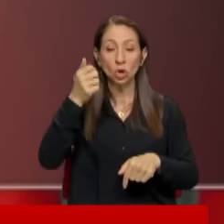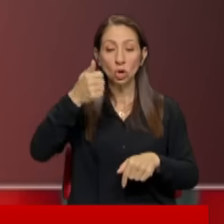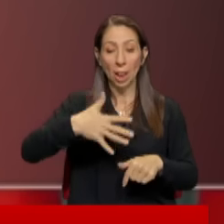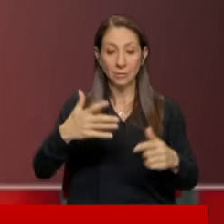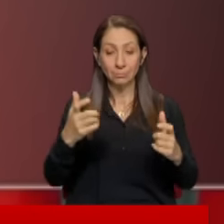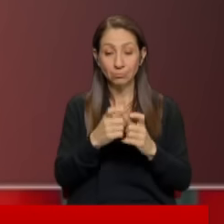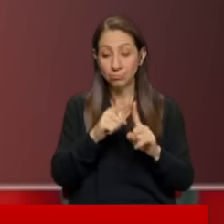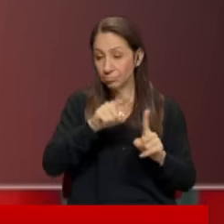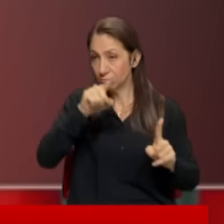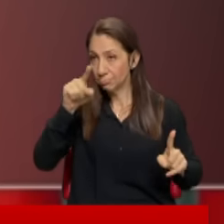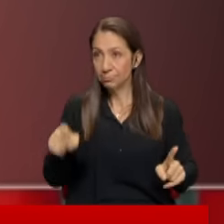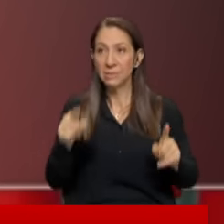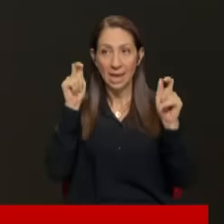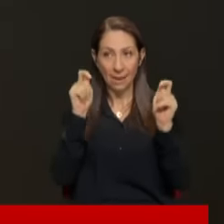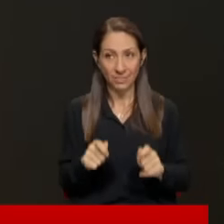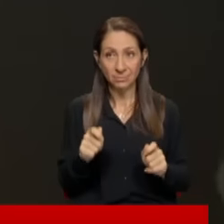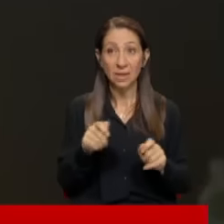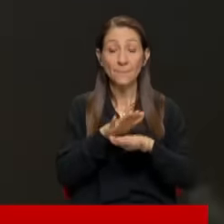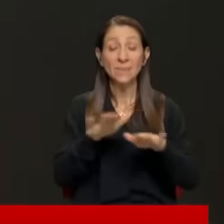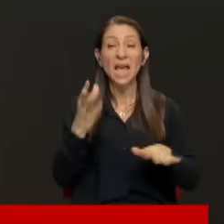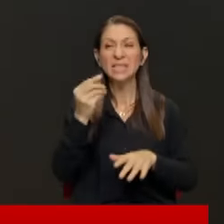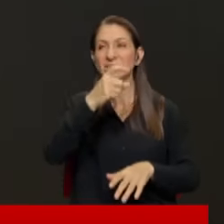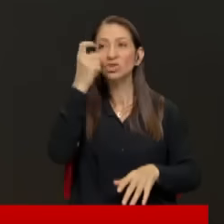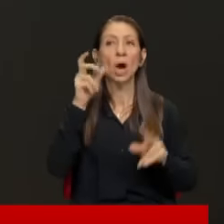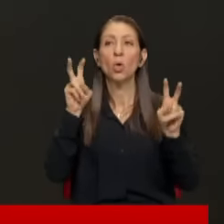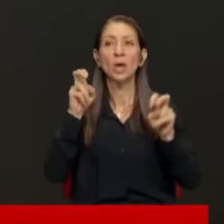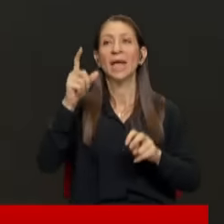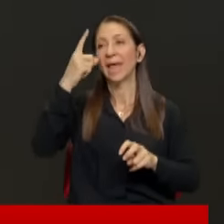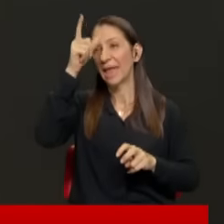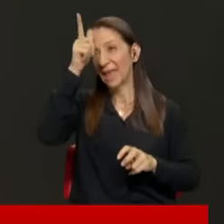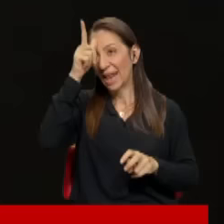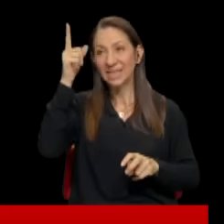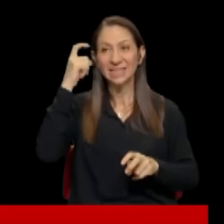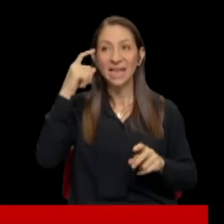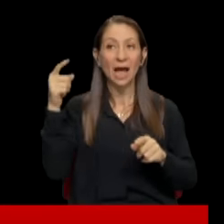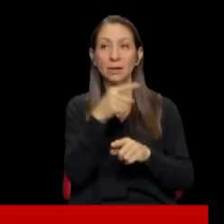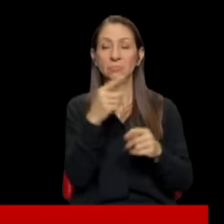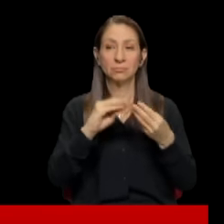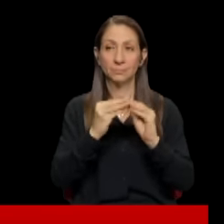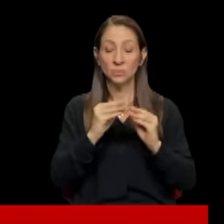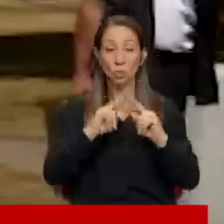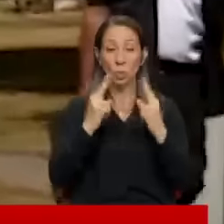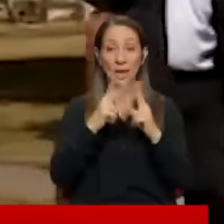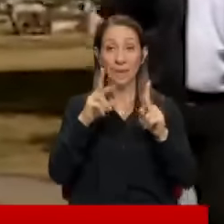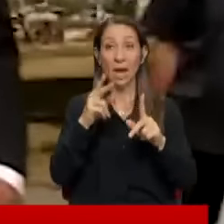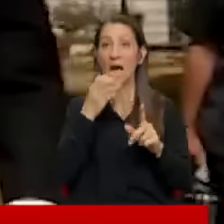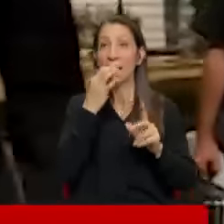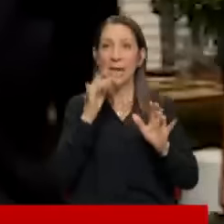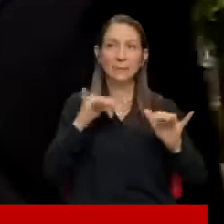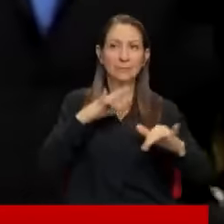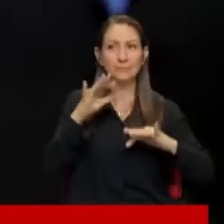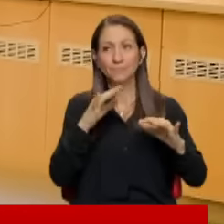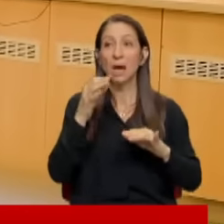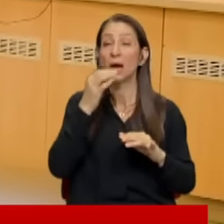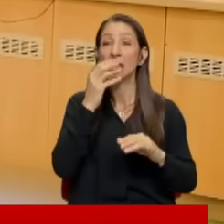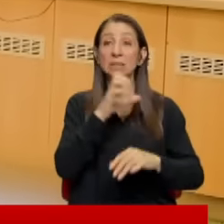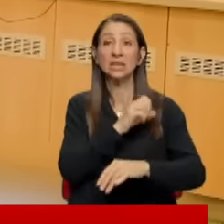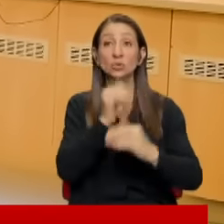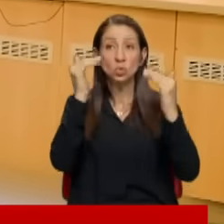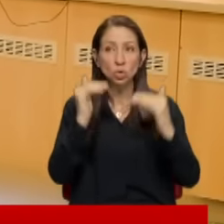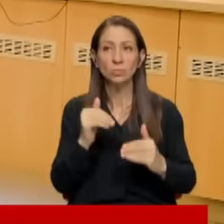kabinemizden bu yana gerçekleştirdiğimiz... Masadaki en sıcak konu İran-İsrail arasındaki gerginlik. Dünya gibi Ankara'da diken üstünde. Ankara